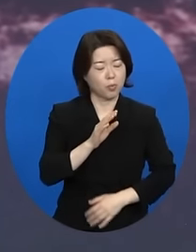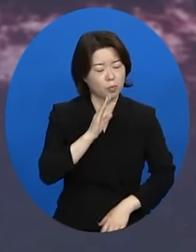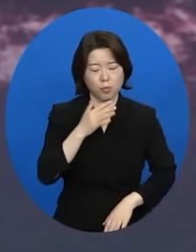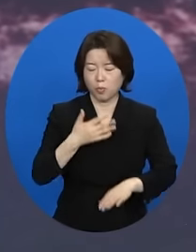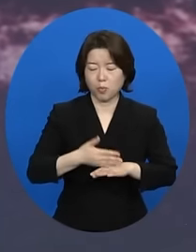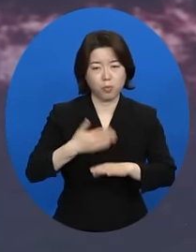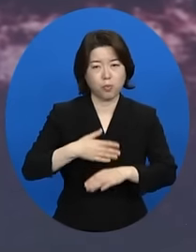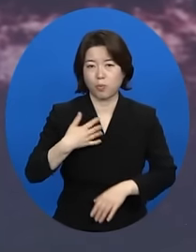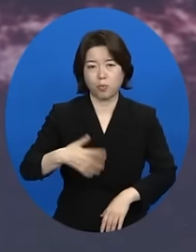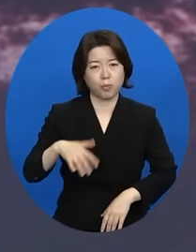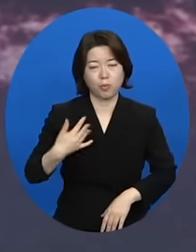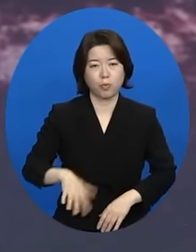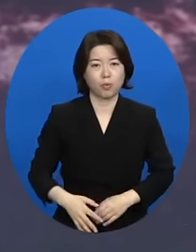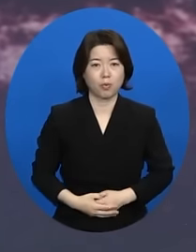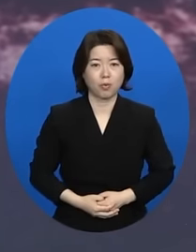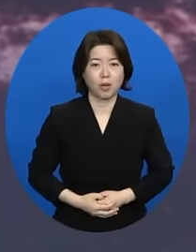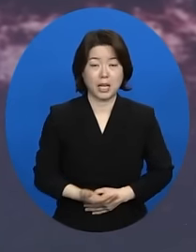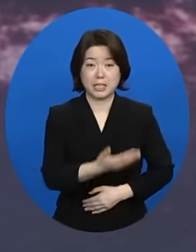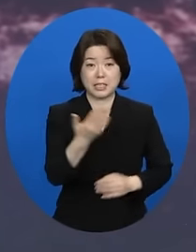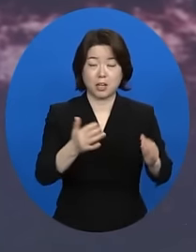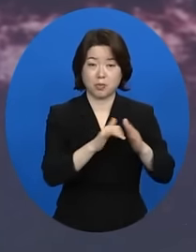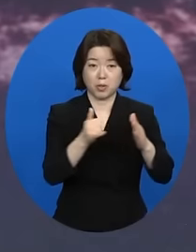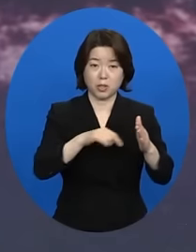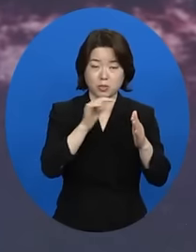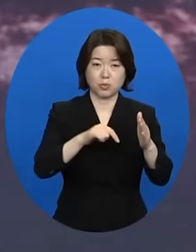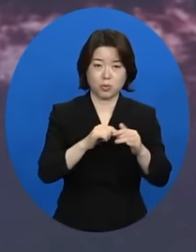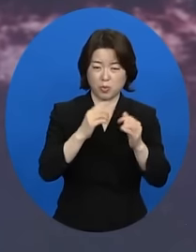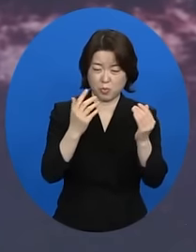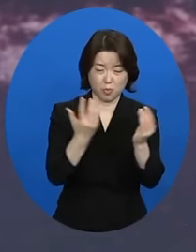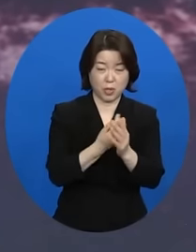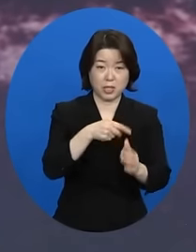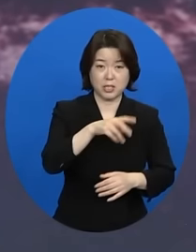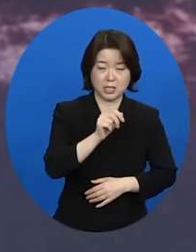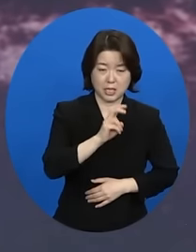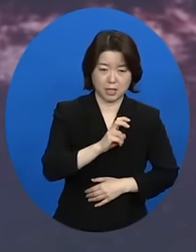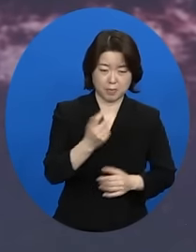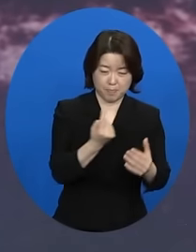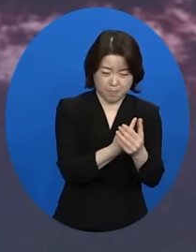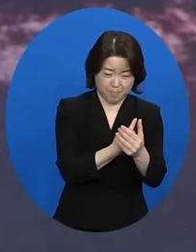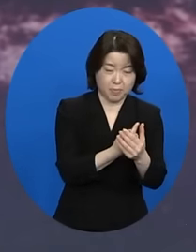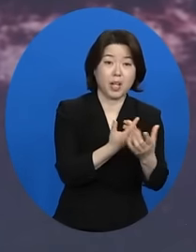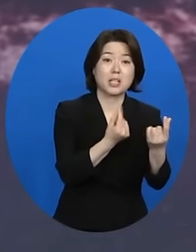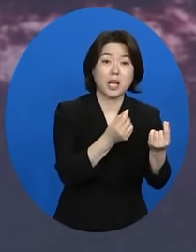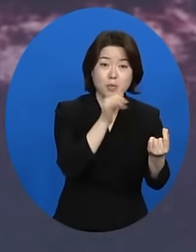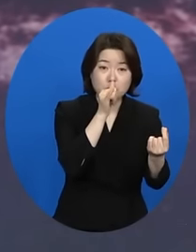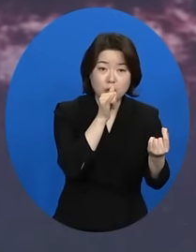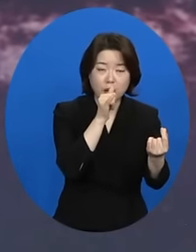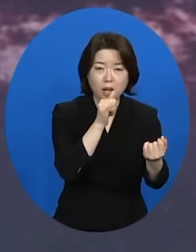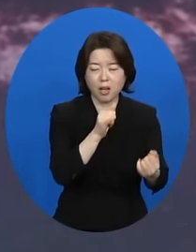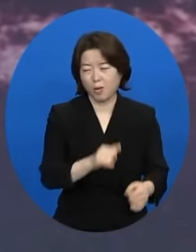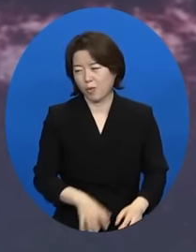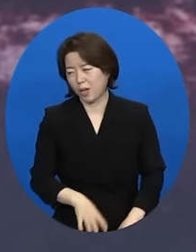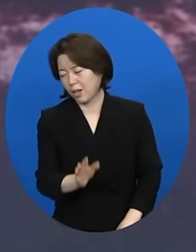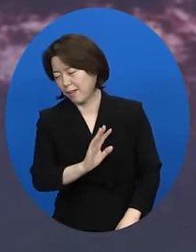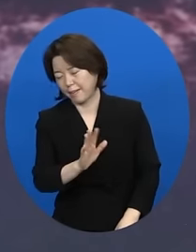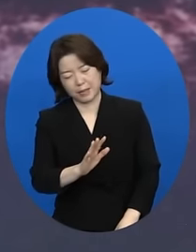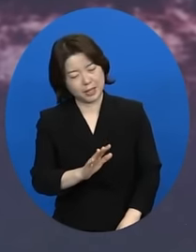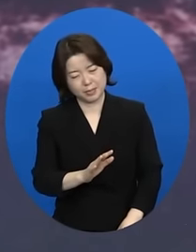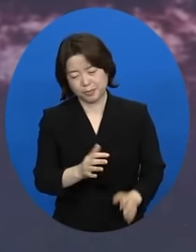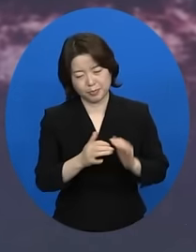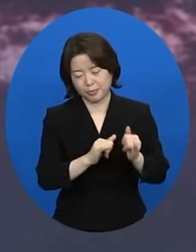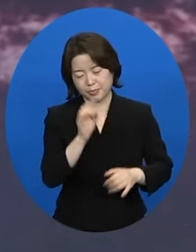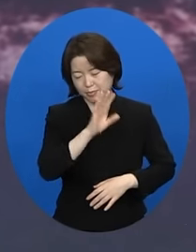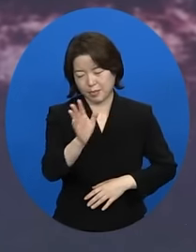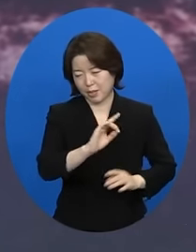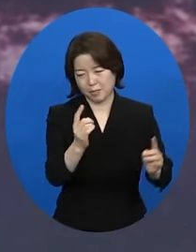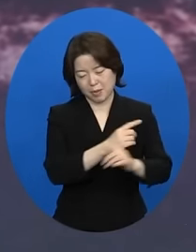몰라요. 여러분 가족 중에 완전 세겜에 동화된 분 계십니까? 야, 이건 뭐 도무지 이건 인간으로 될 수가